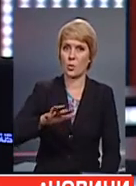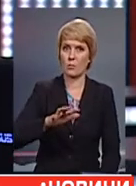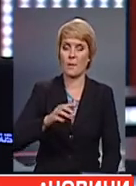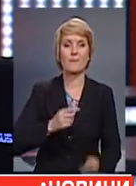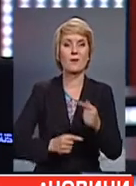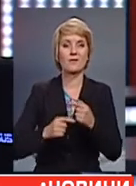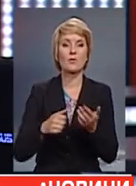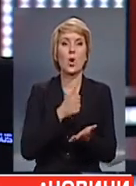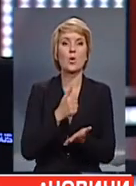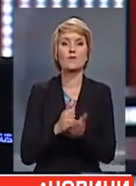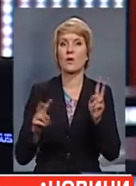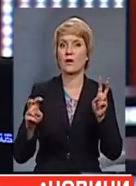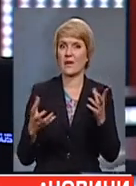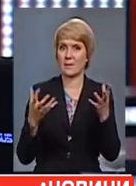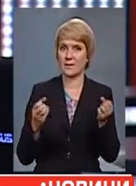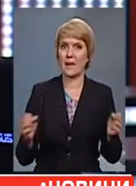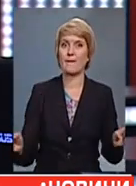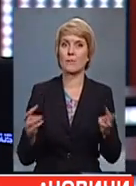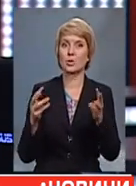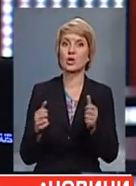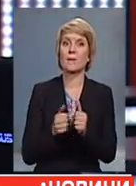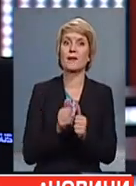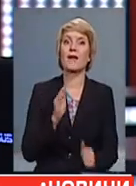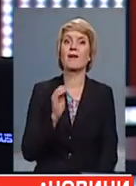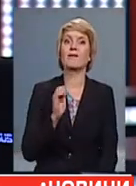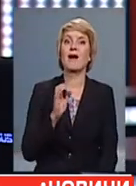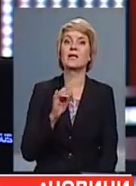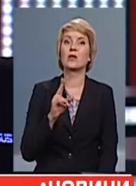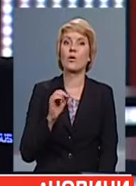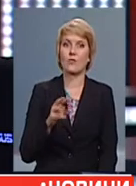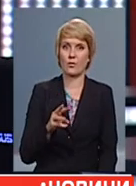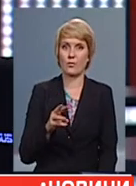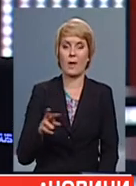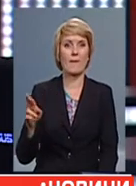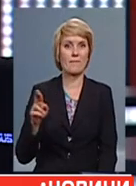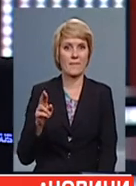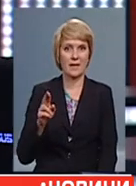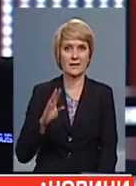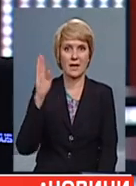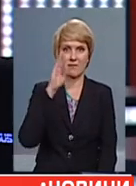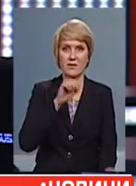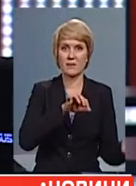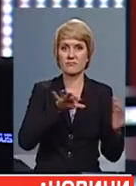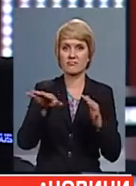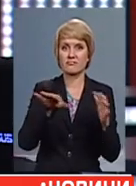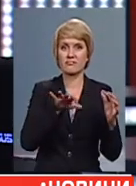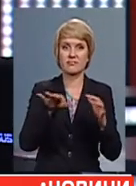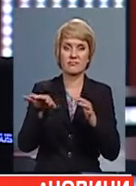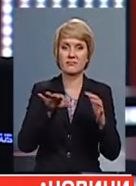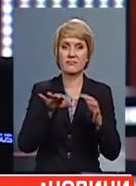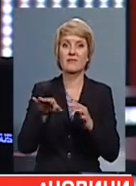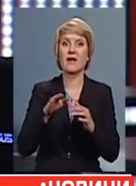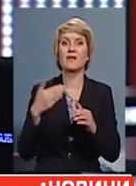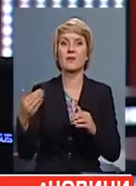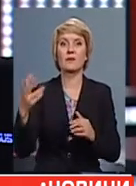Повертаємося до головної теми дня – пожежі під Васильковим. До п'ятниці вітер нестиме дим з охопленої полум'ям нафтобази у